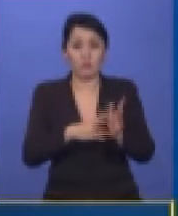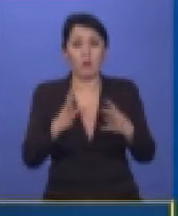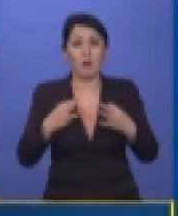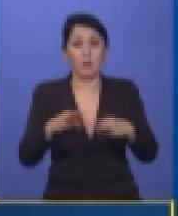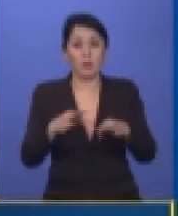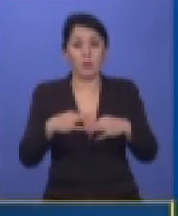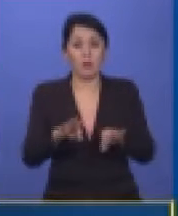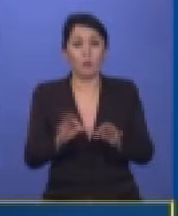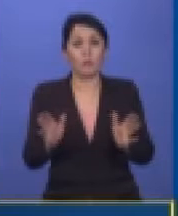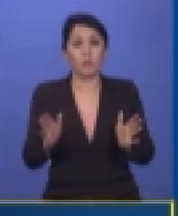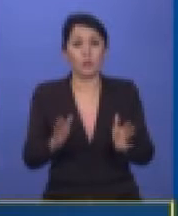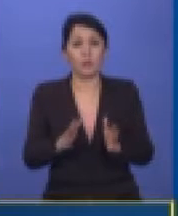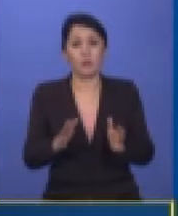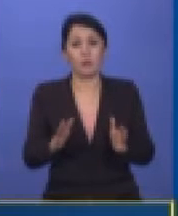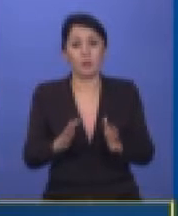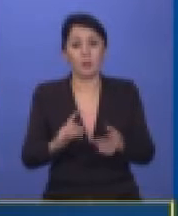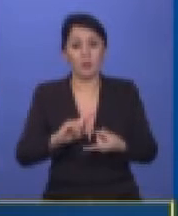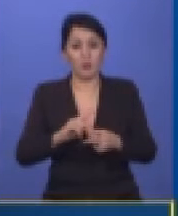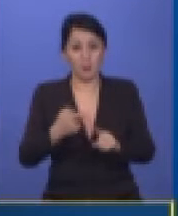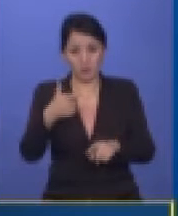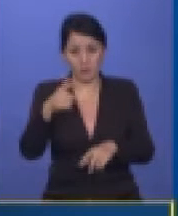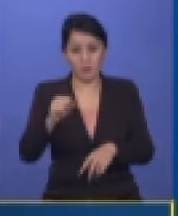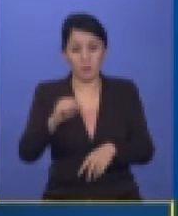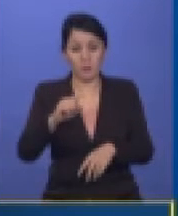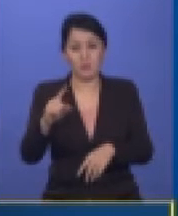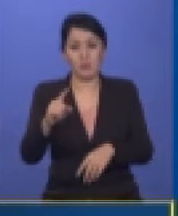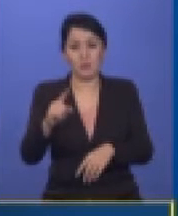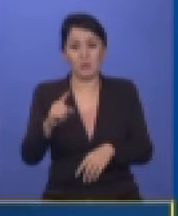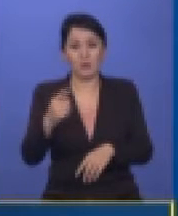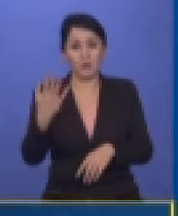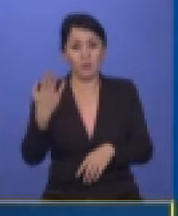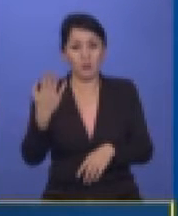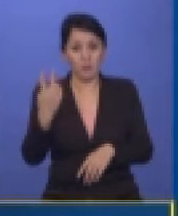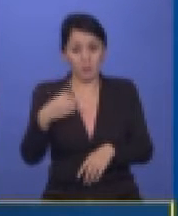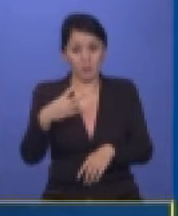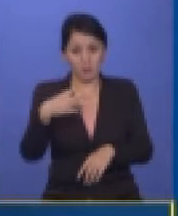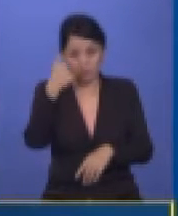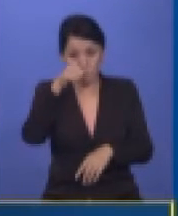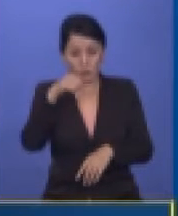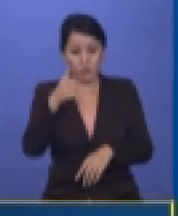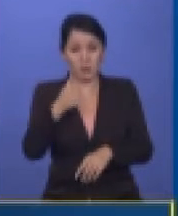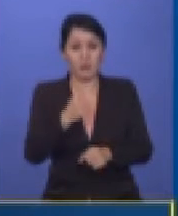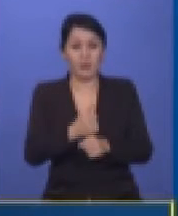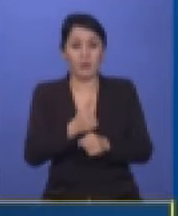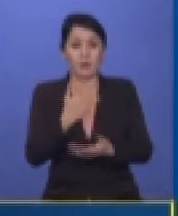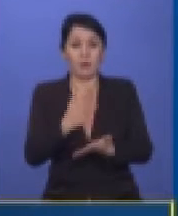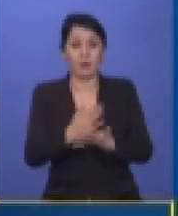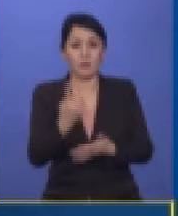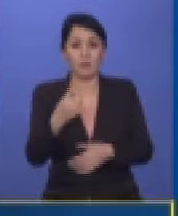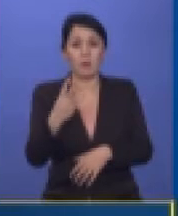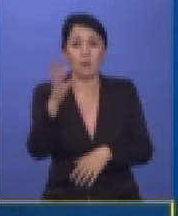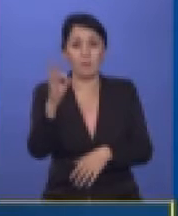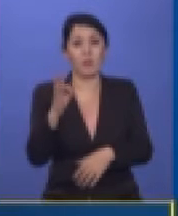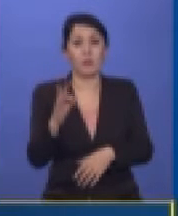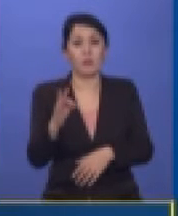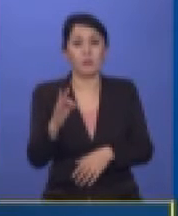автотранспорта. Уменьшение перехода на газобаллонное оборудование по сравнению с 2020 годом составляет 24%. На